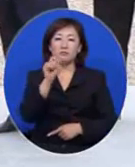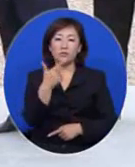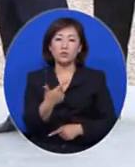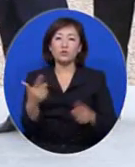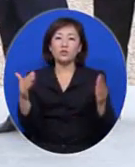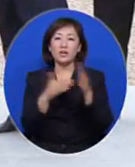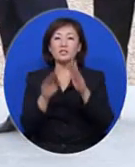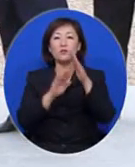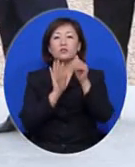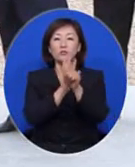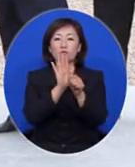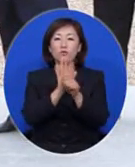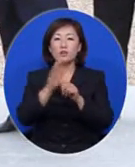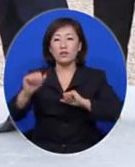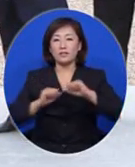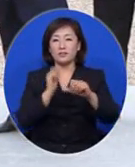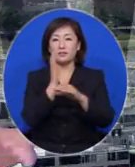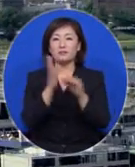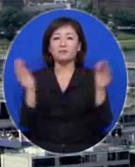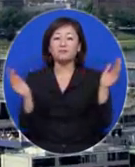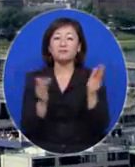공식 후원사로 활동하고 있습니다.